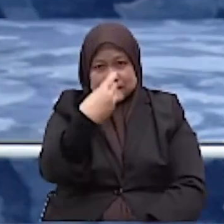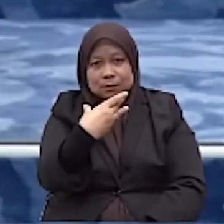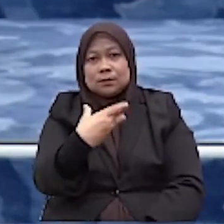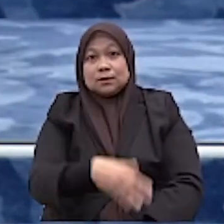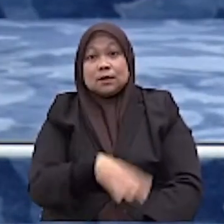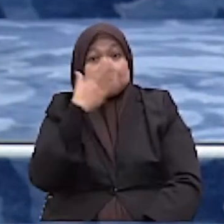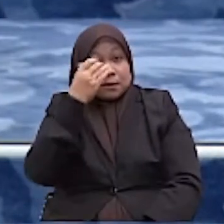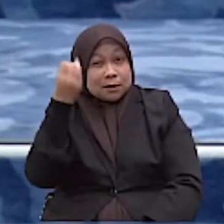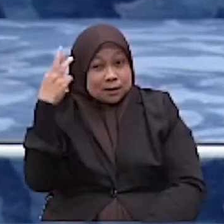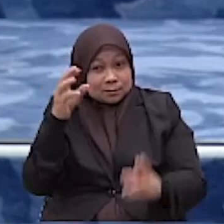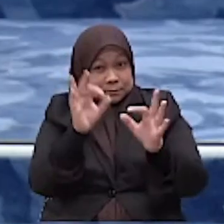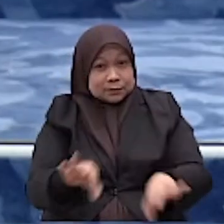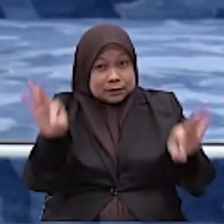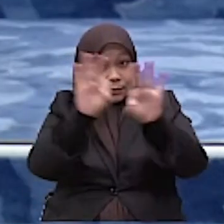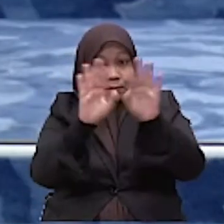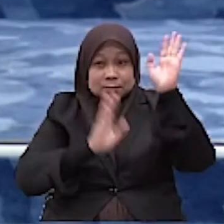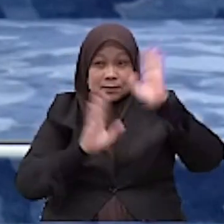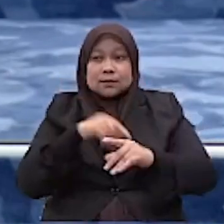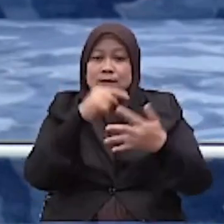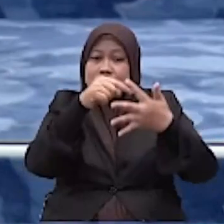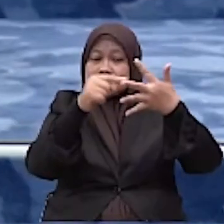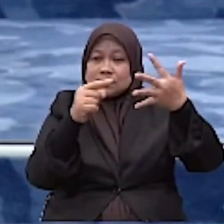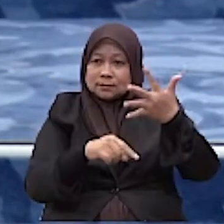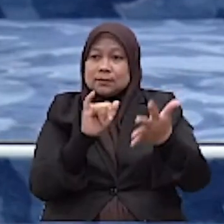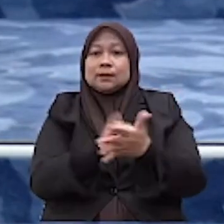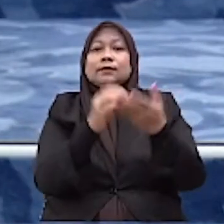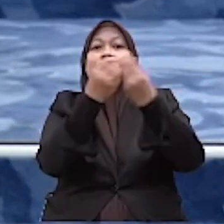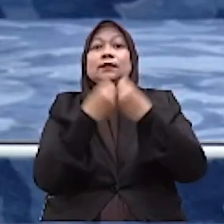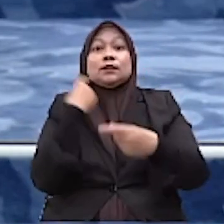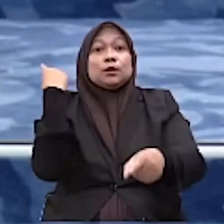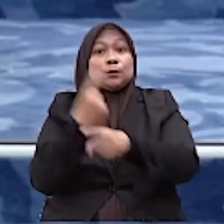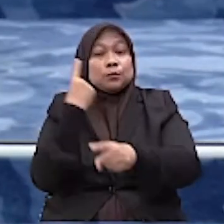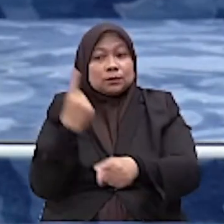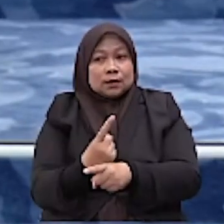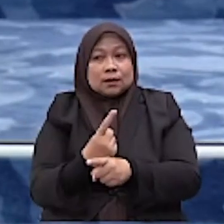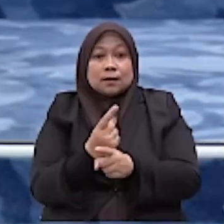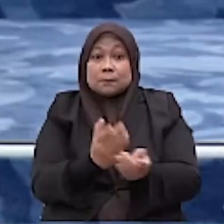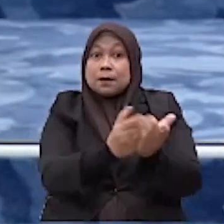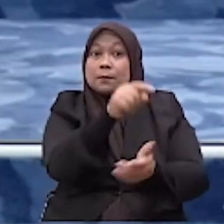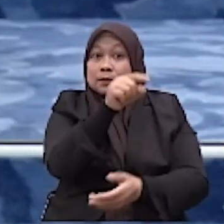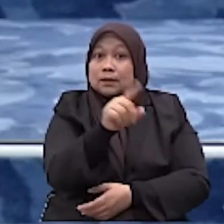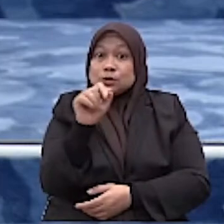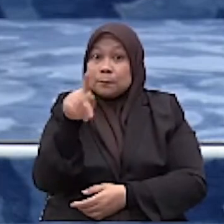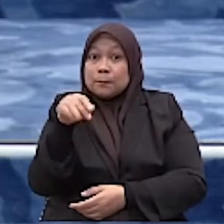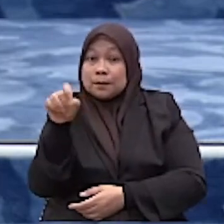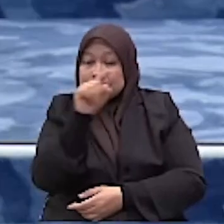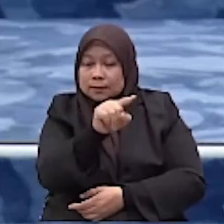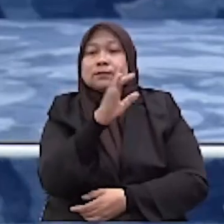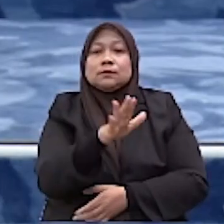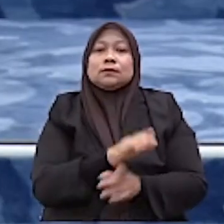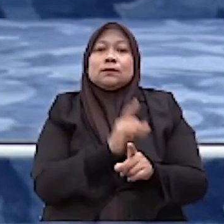yang mengabaikan kepentingan kita yang saya sebut tadi yang kita betul-betul kawasan pelabuhan yang